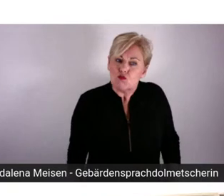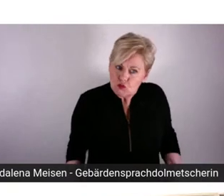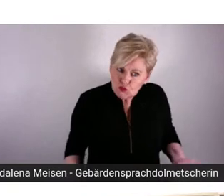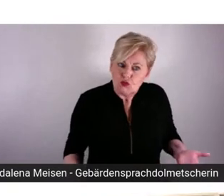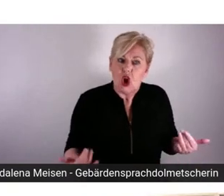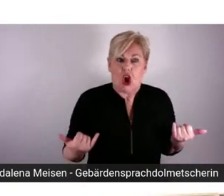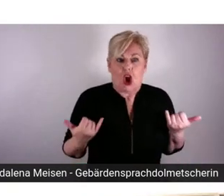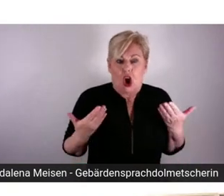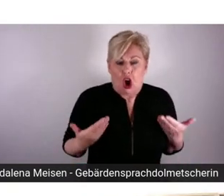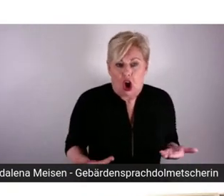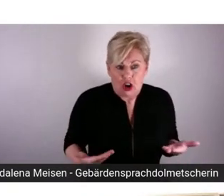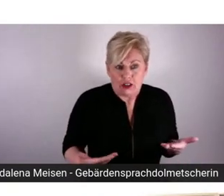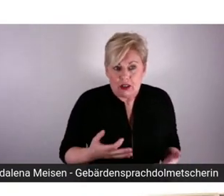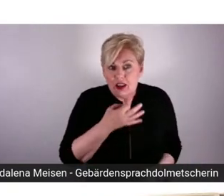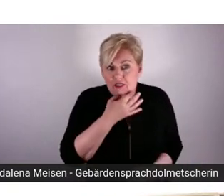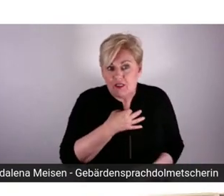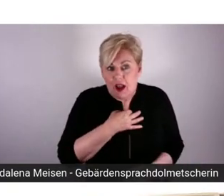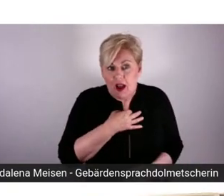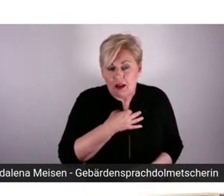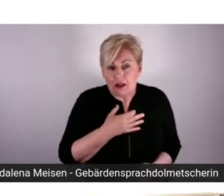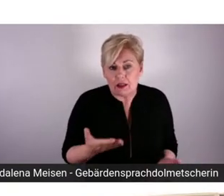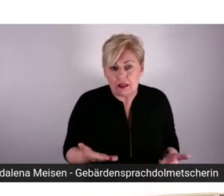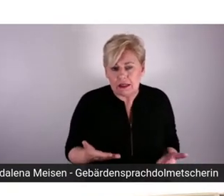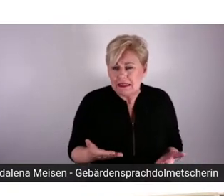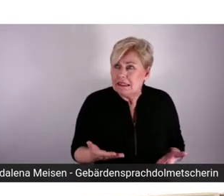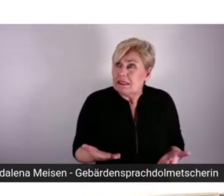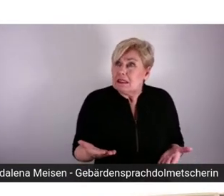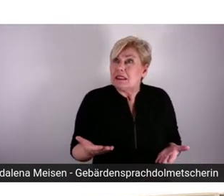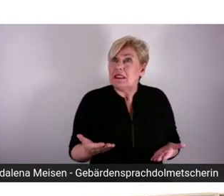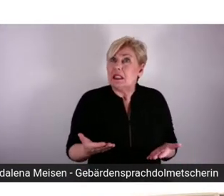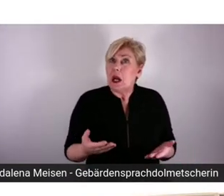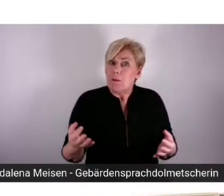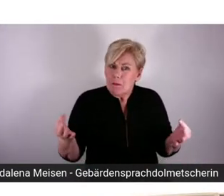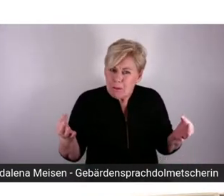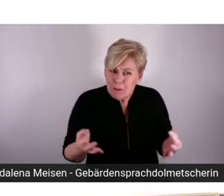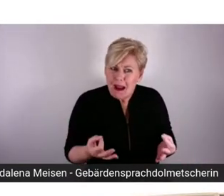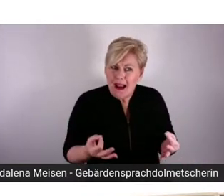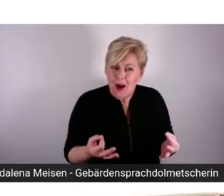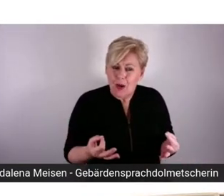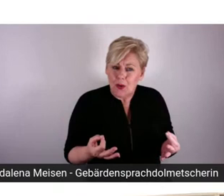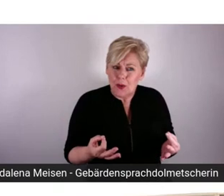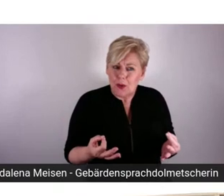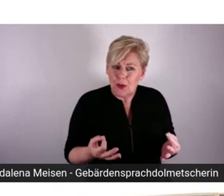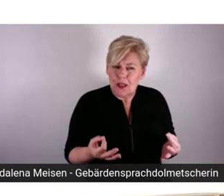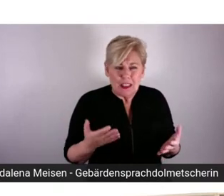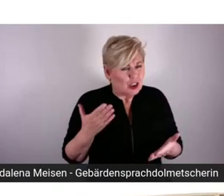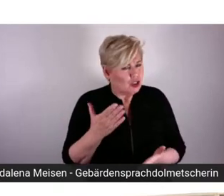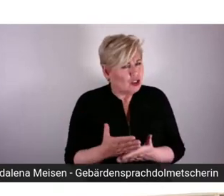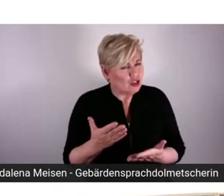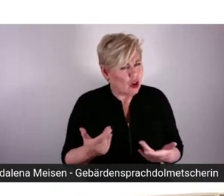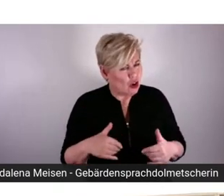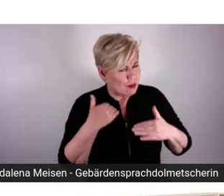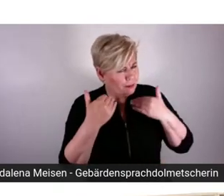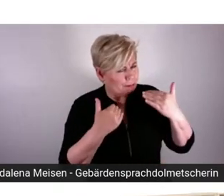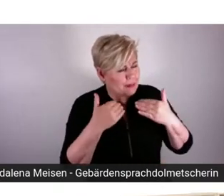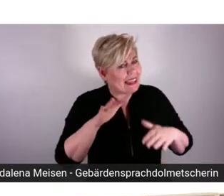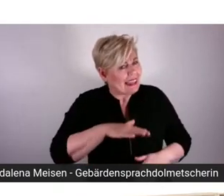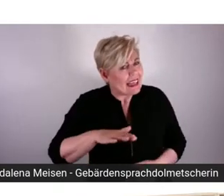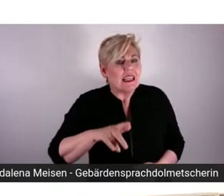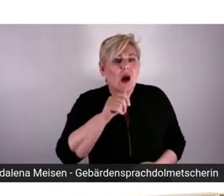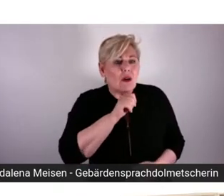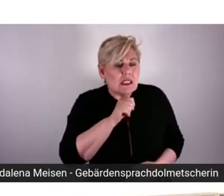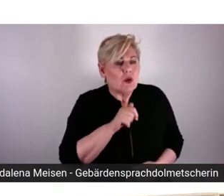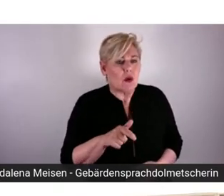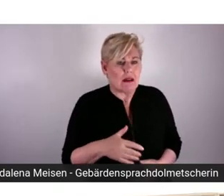heute ist dann die Frage, braucht es wirklich dann ein so, wie auch im Beitrag geschildert wurde, von vielen Kindern und Jugendlichen